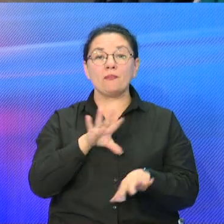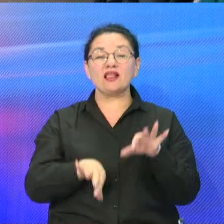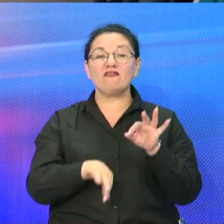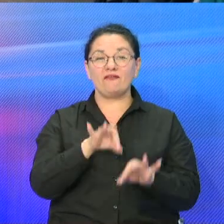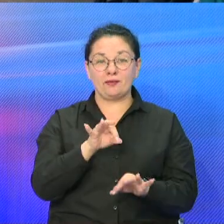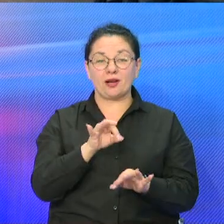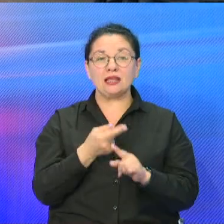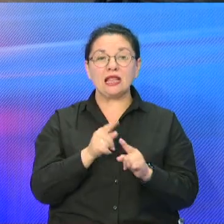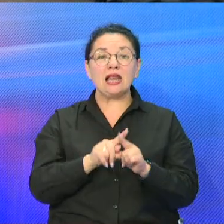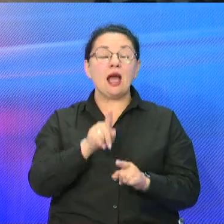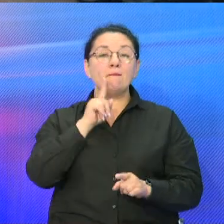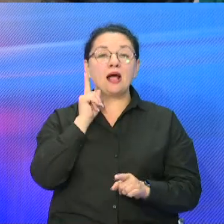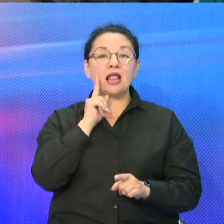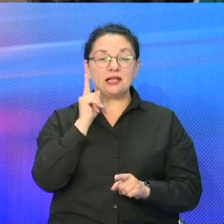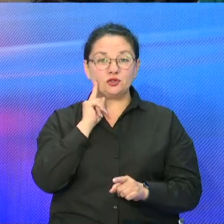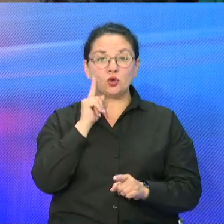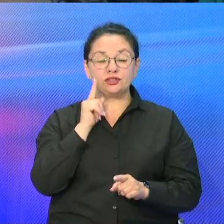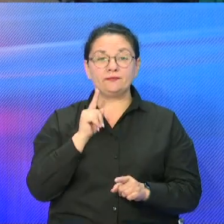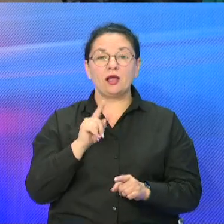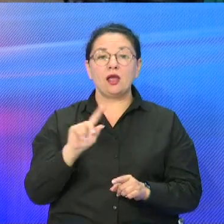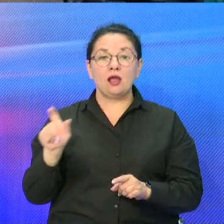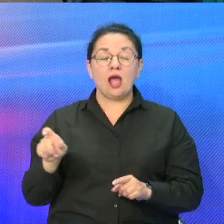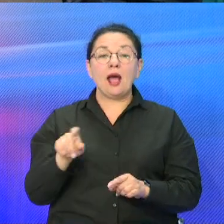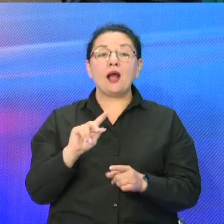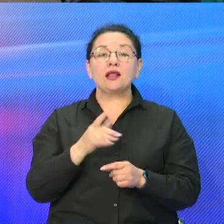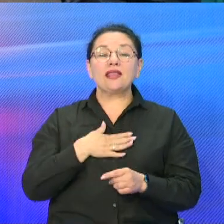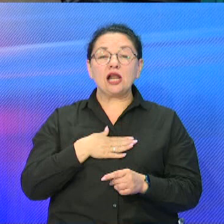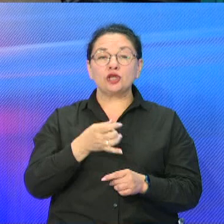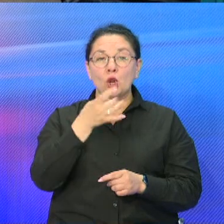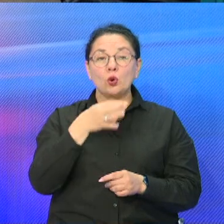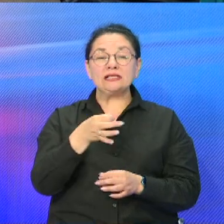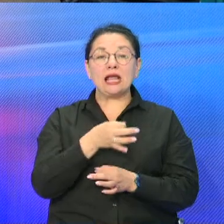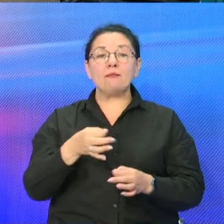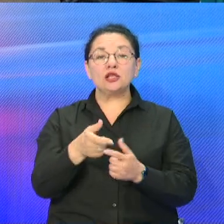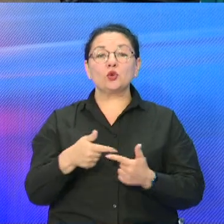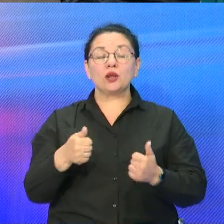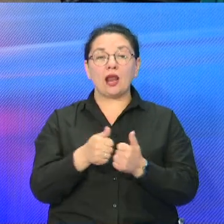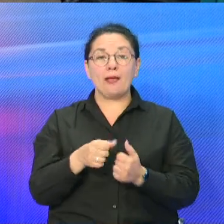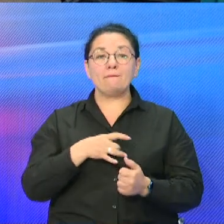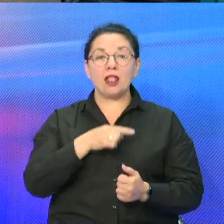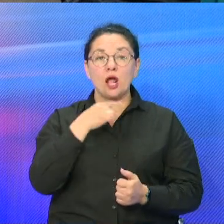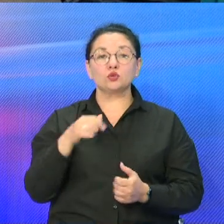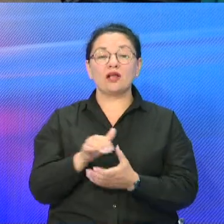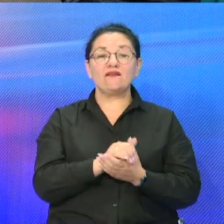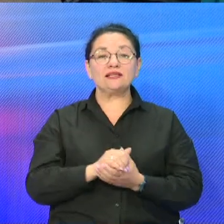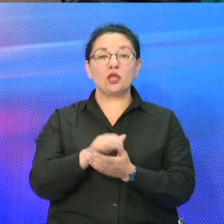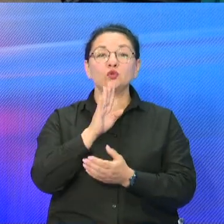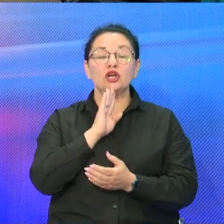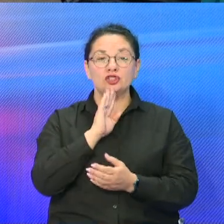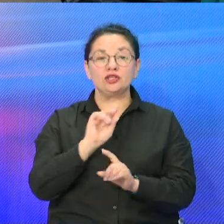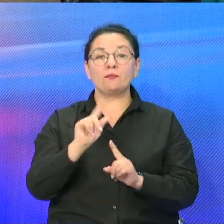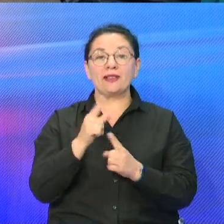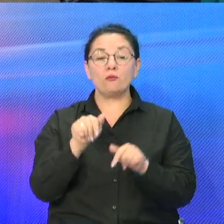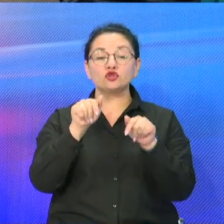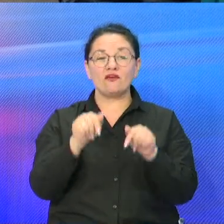для молодежного крыла нашей Гродненской областной организации Белорусского союза женщин, потому что в